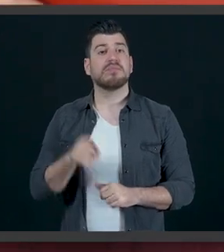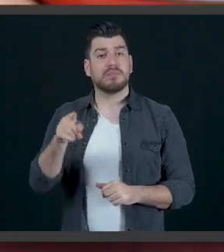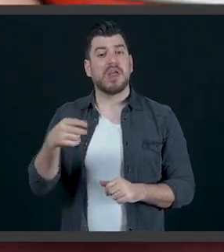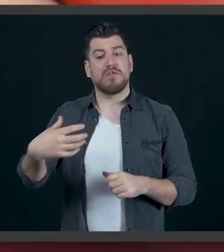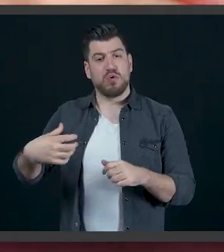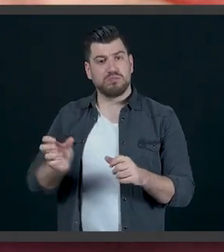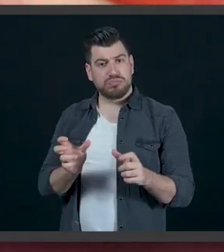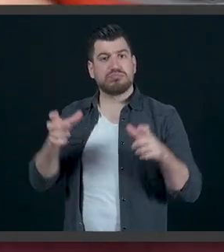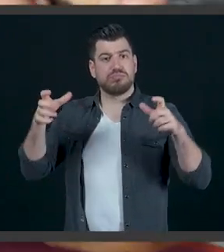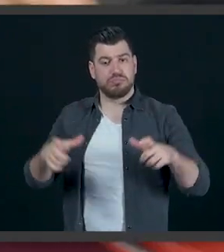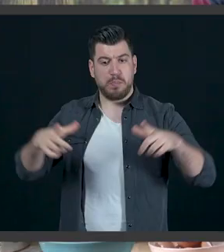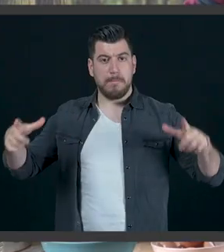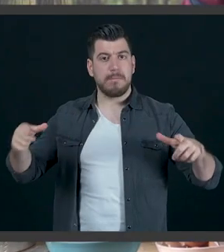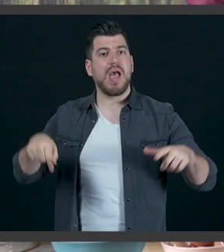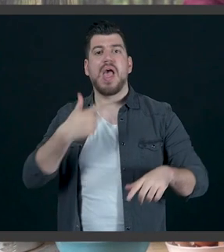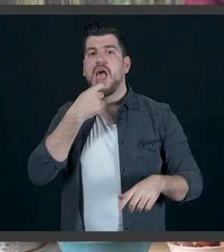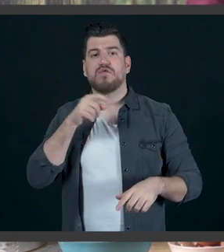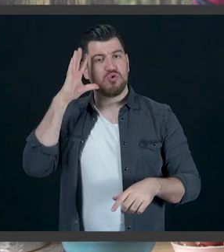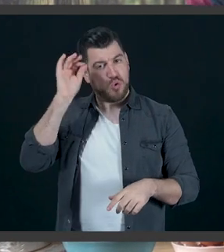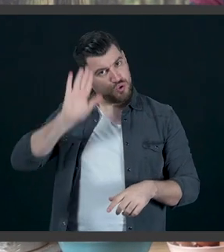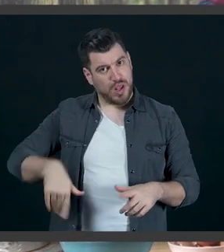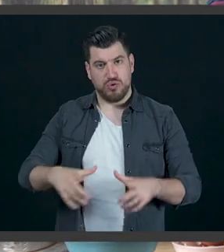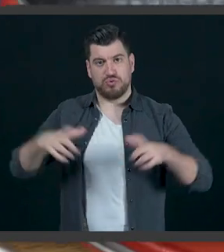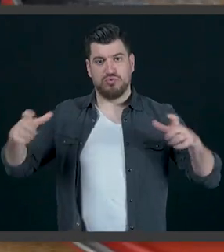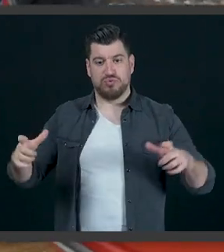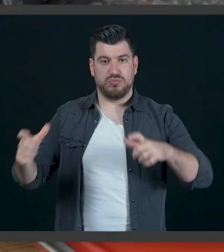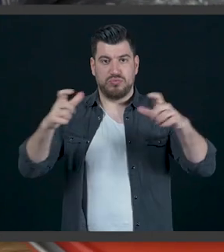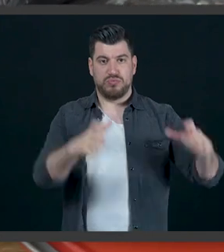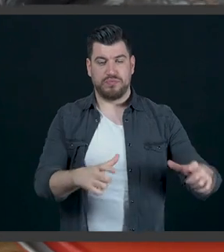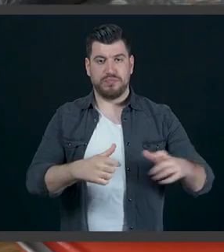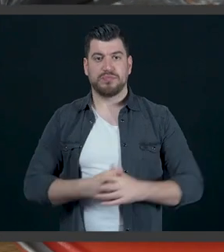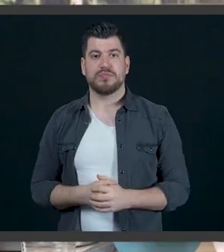την αποσπόμενη βάση για να είναι πιο εύκολο μετά να βγάλουμε και τη σοκολατόπιτά μας. Θα ρίξω μέσα το κακάο.